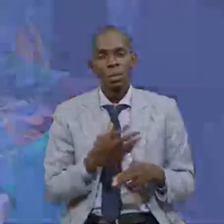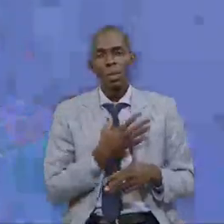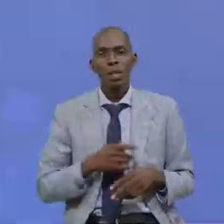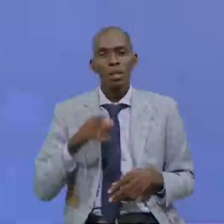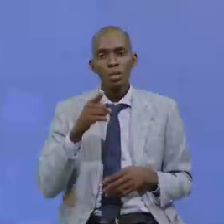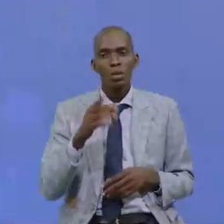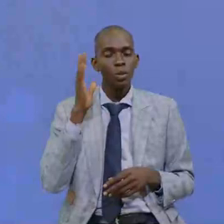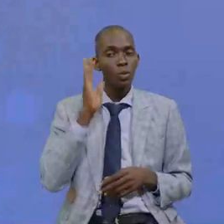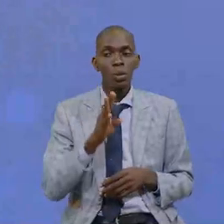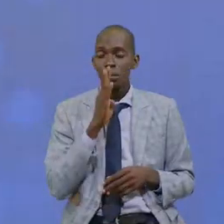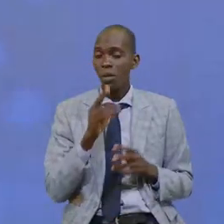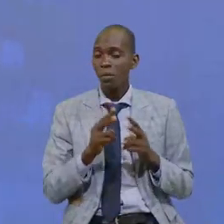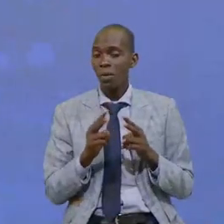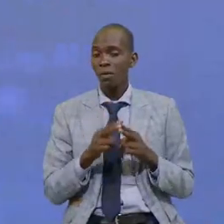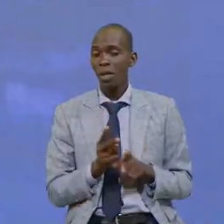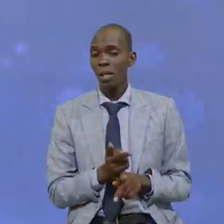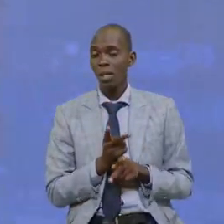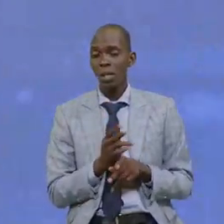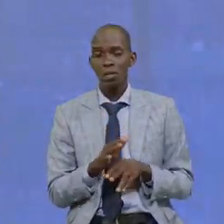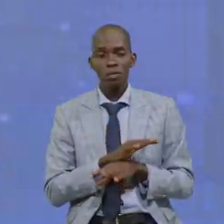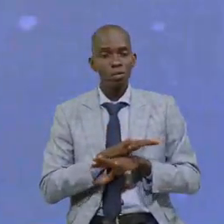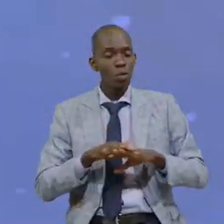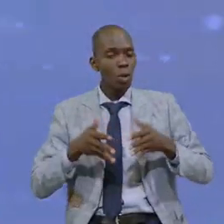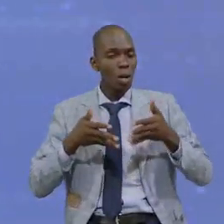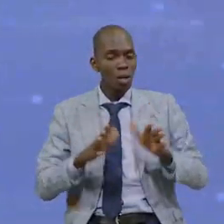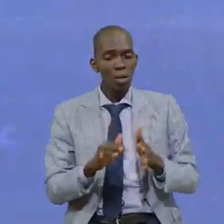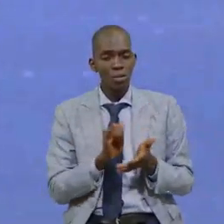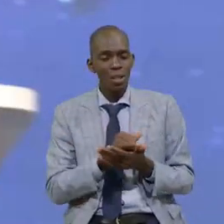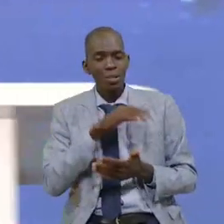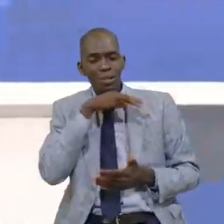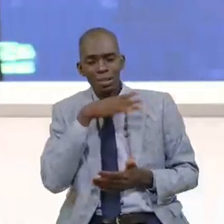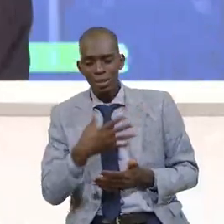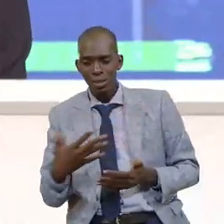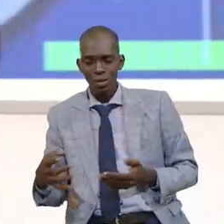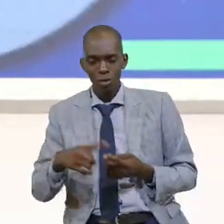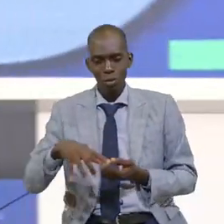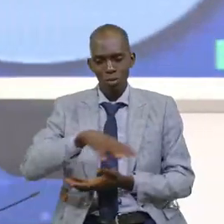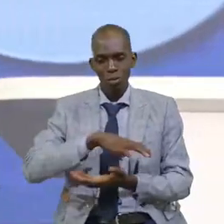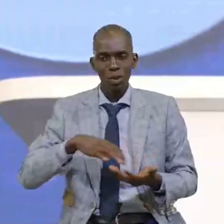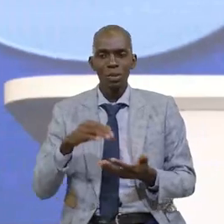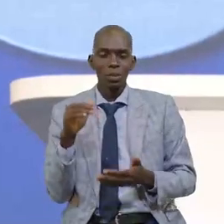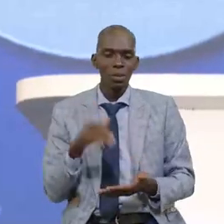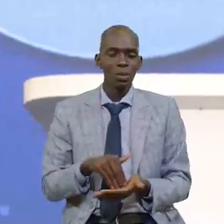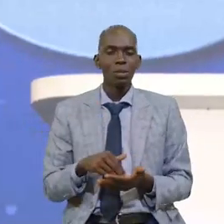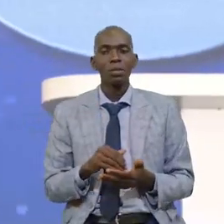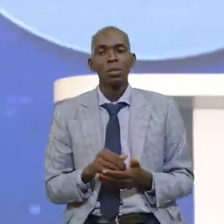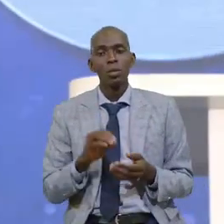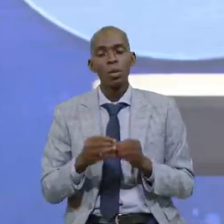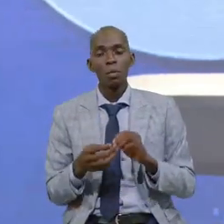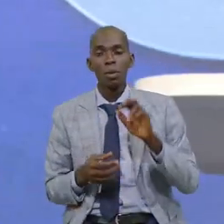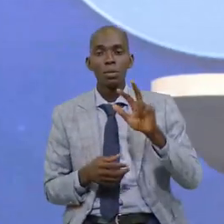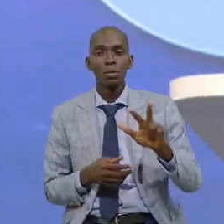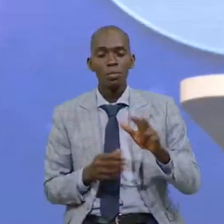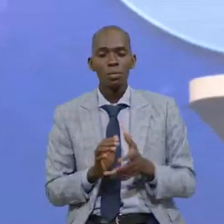Et tu vas faire très attention pour ne pas autoriser la contamination dans ta vie.